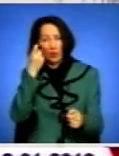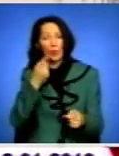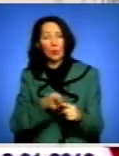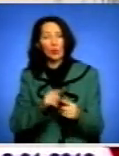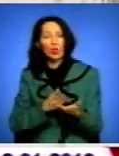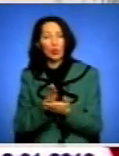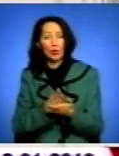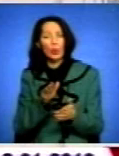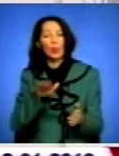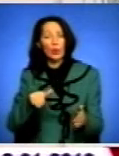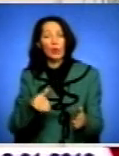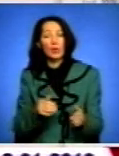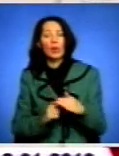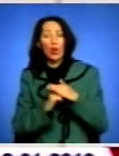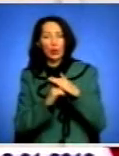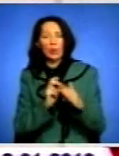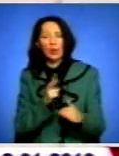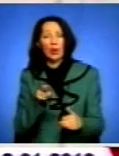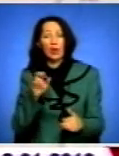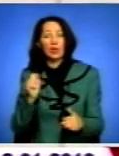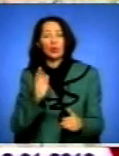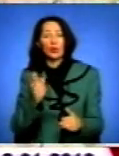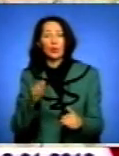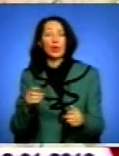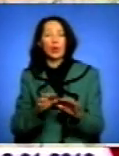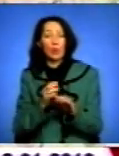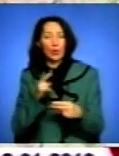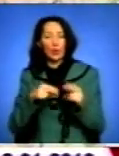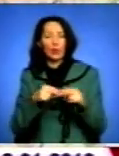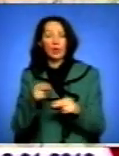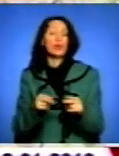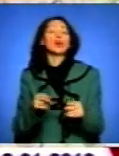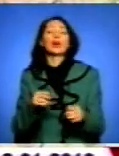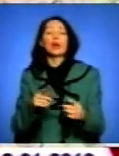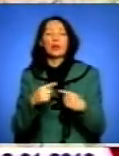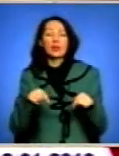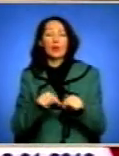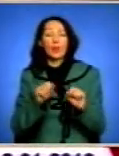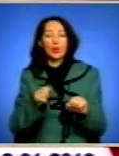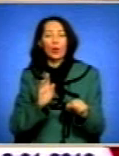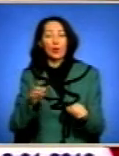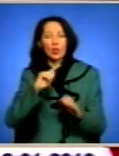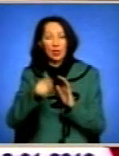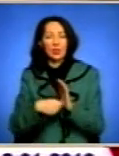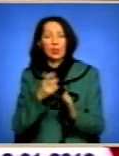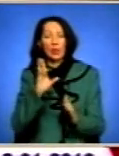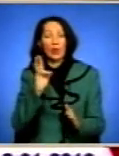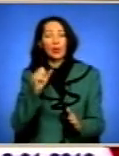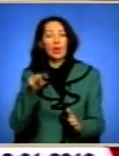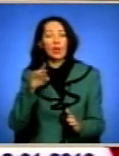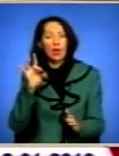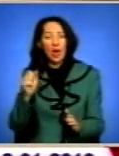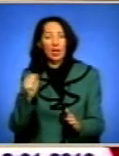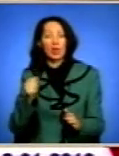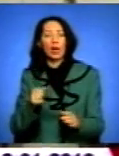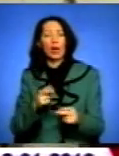кадастру будуватиметься національна система геопросторових даних. Можна буде дізнатися про надра, комунікації та мережі, будови, водні і